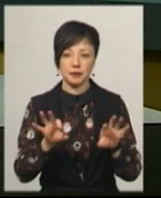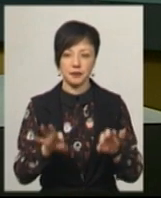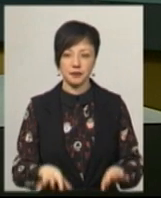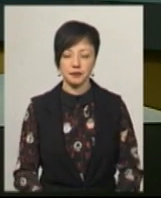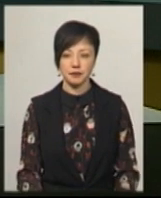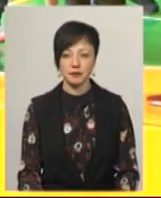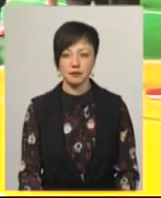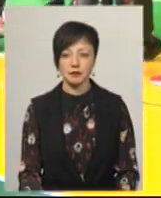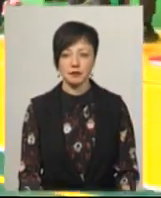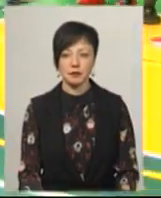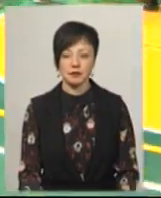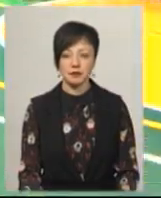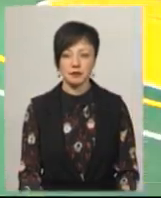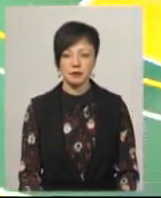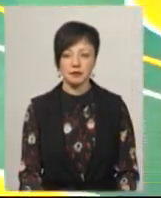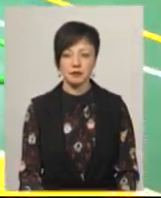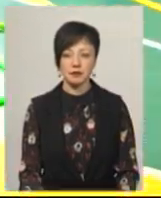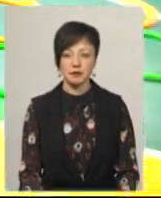Гуменного.